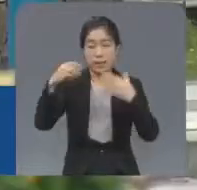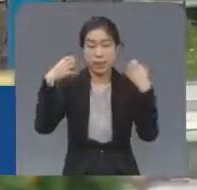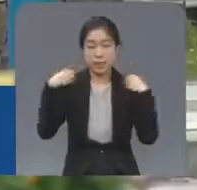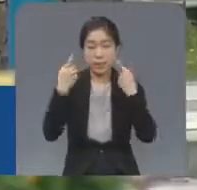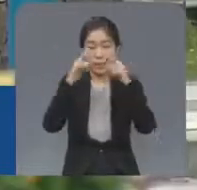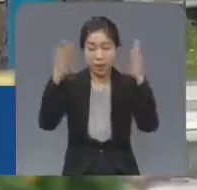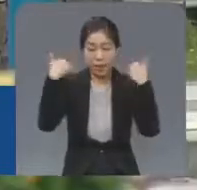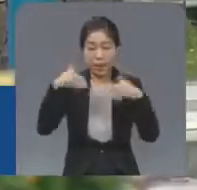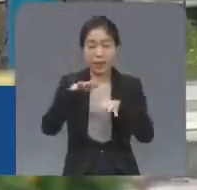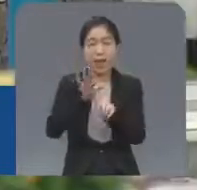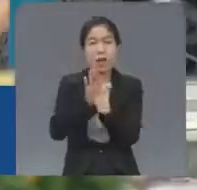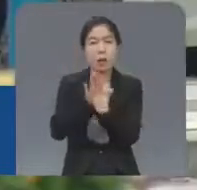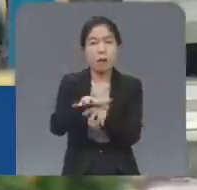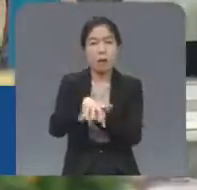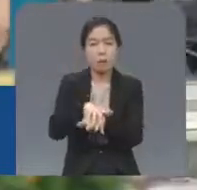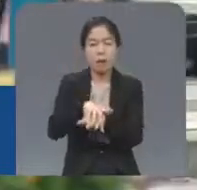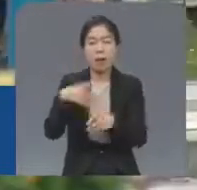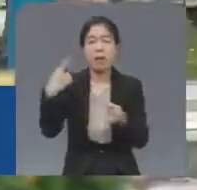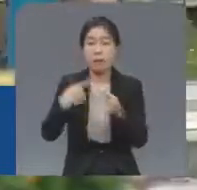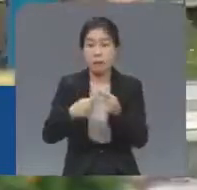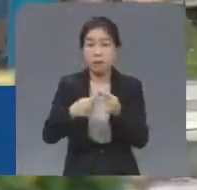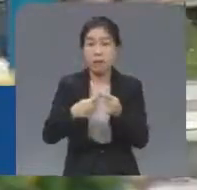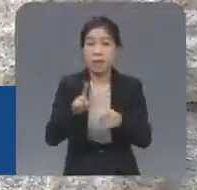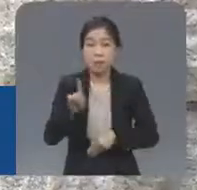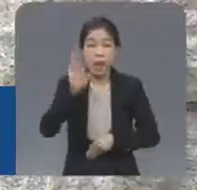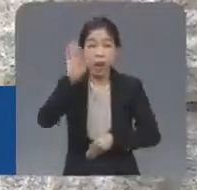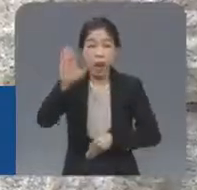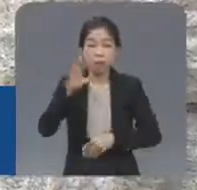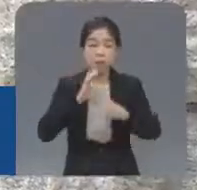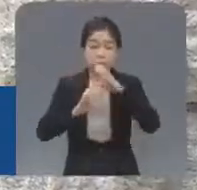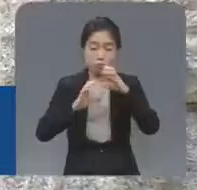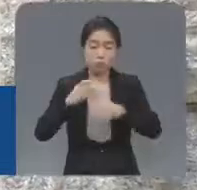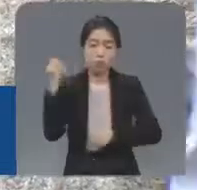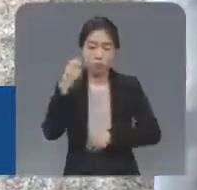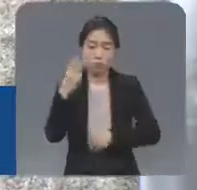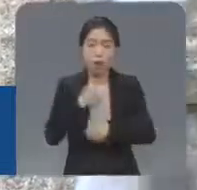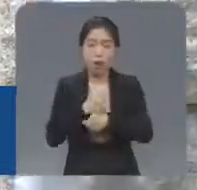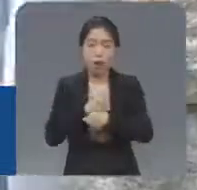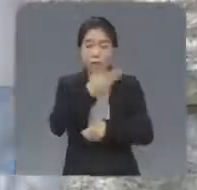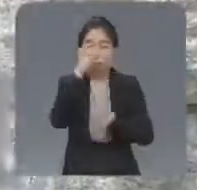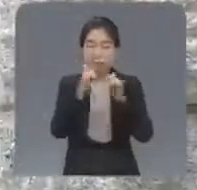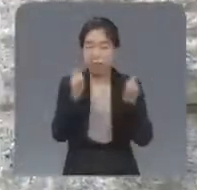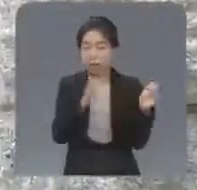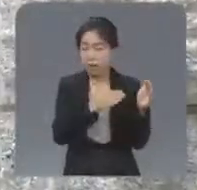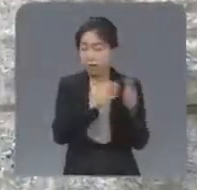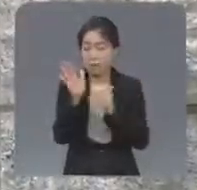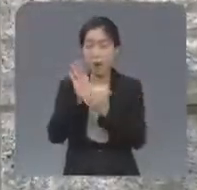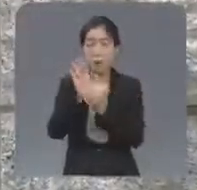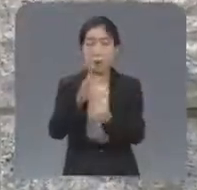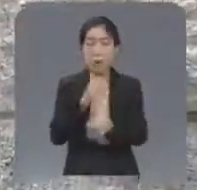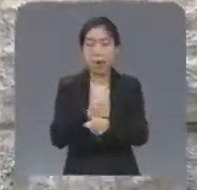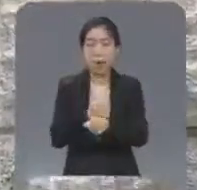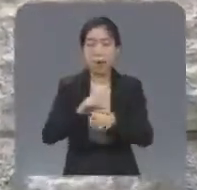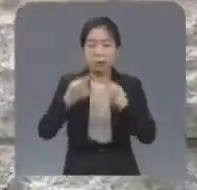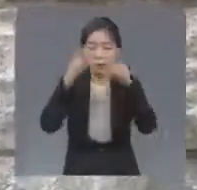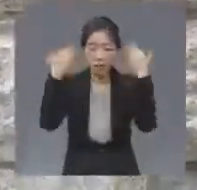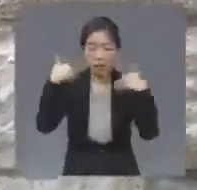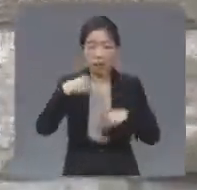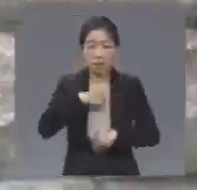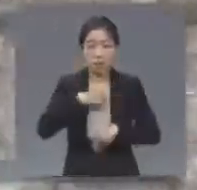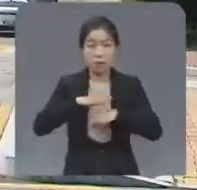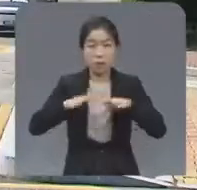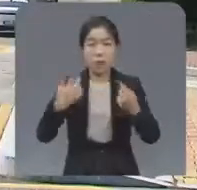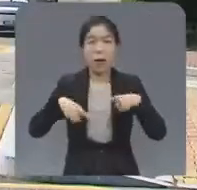간 협업체계 구축의 첫 출발로 앞으로 수시로 소통을 하면서 청년 인구 유출 방지와 지역대학 위기